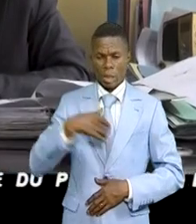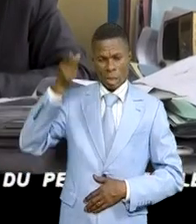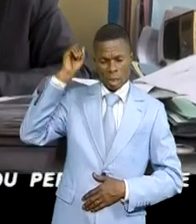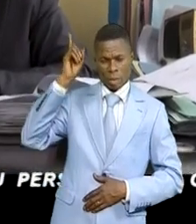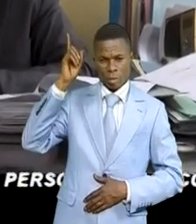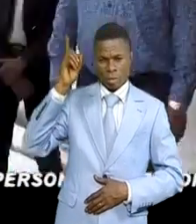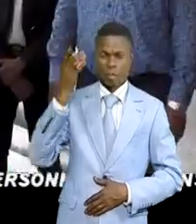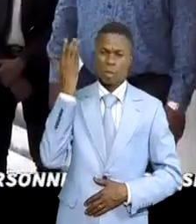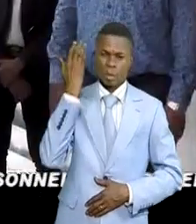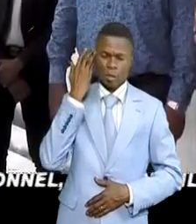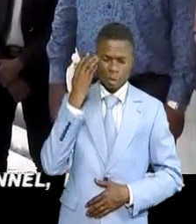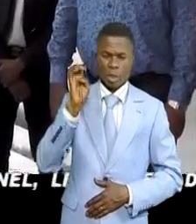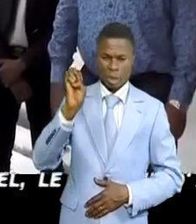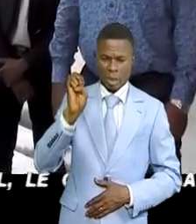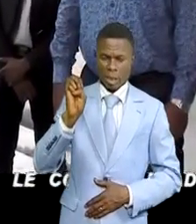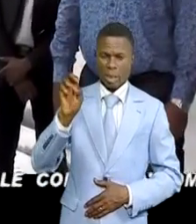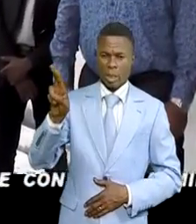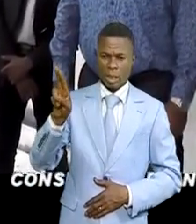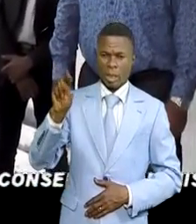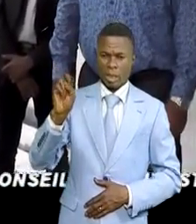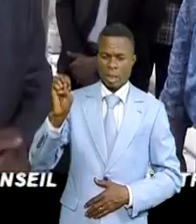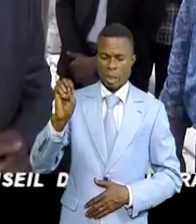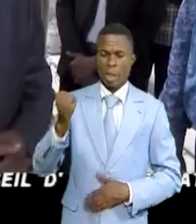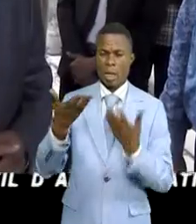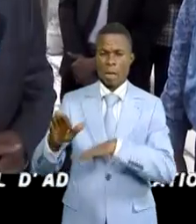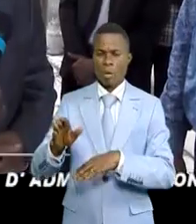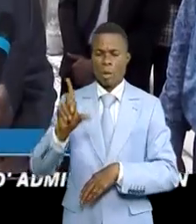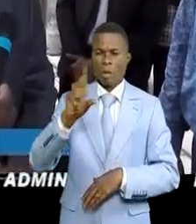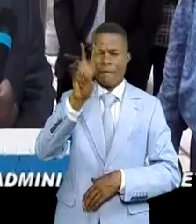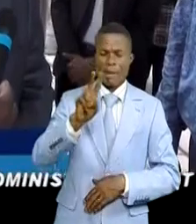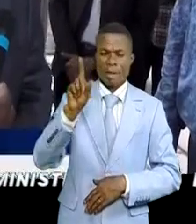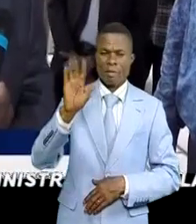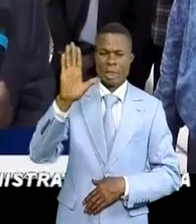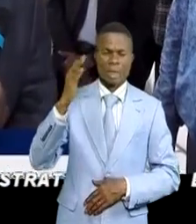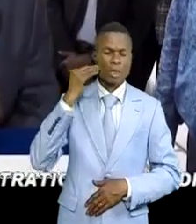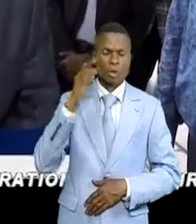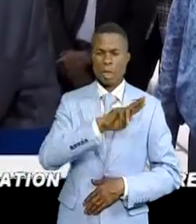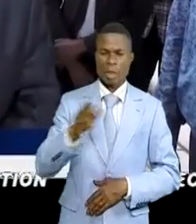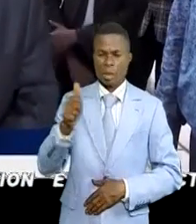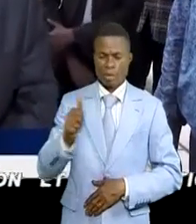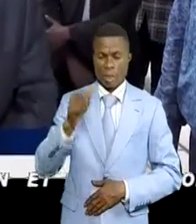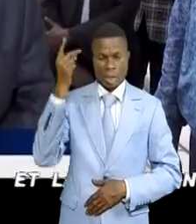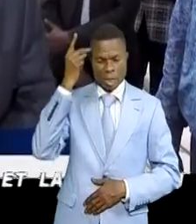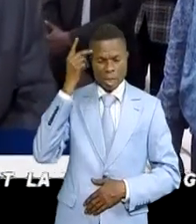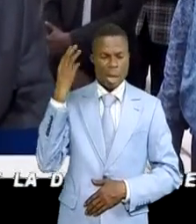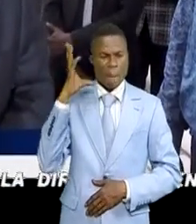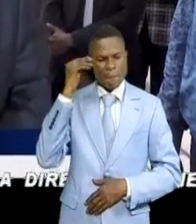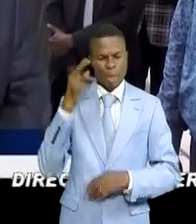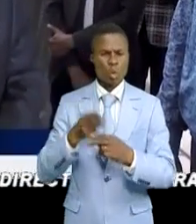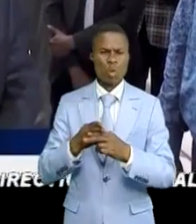affectueusement Papa Ernest, a tiré sa révérence le vendredi 25 juin 2021 à Kinshasa, suite d'une courte